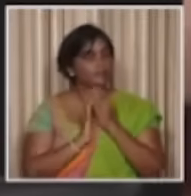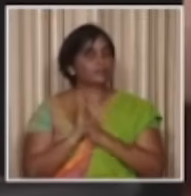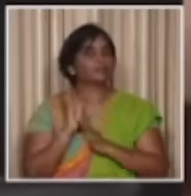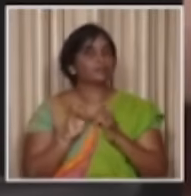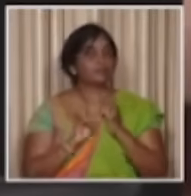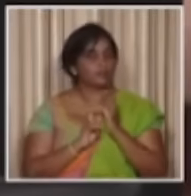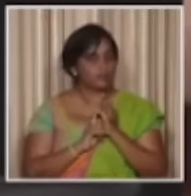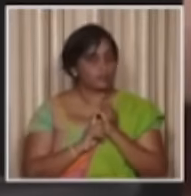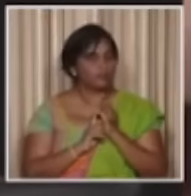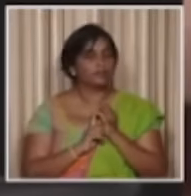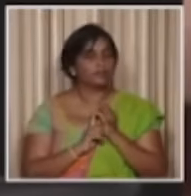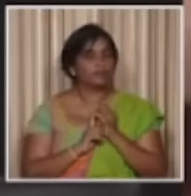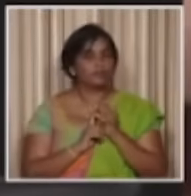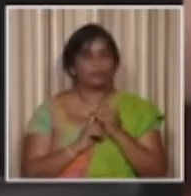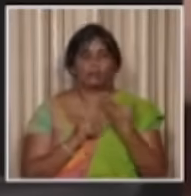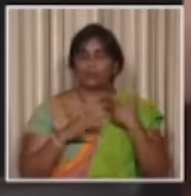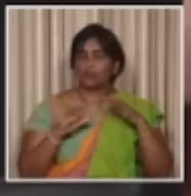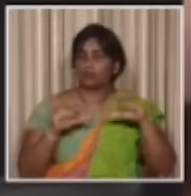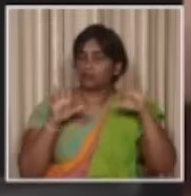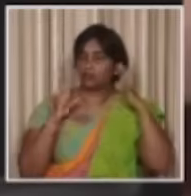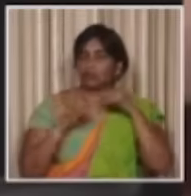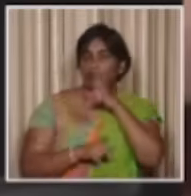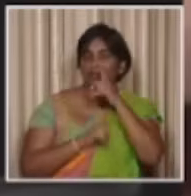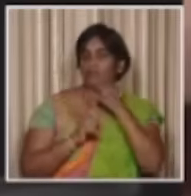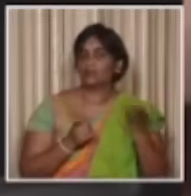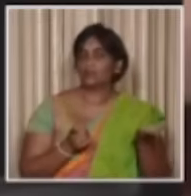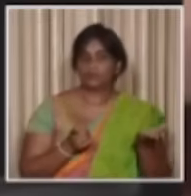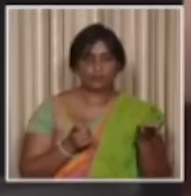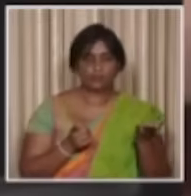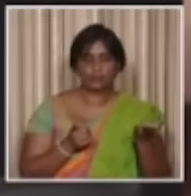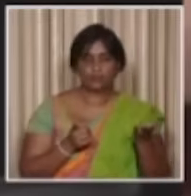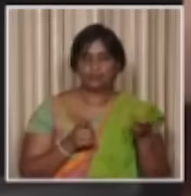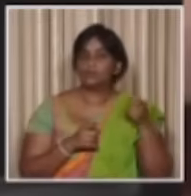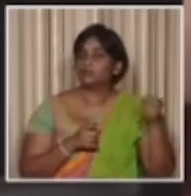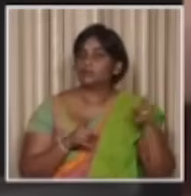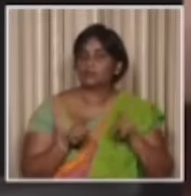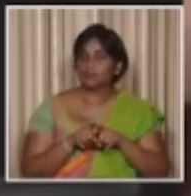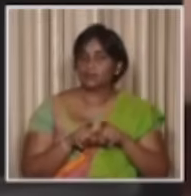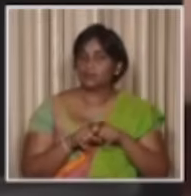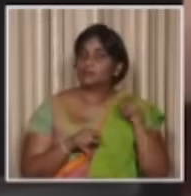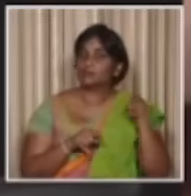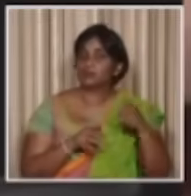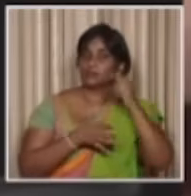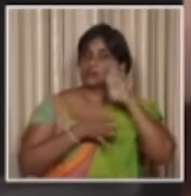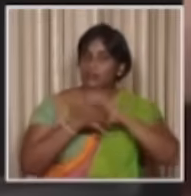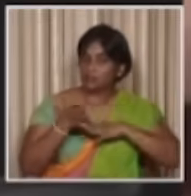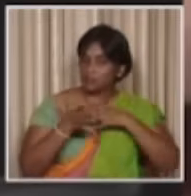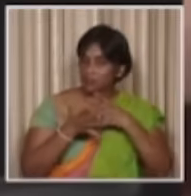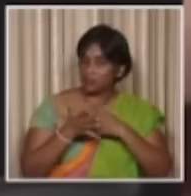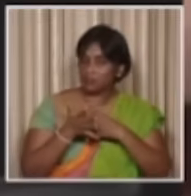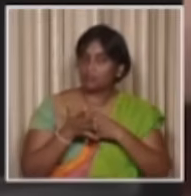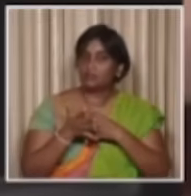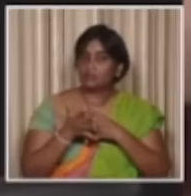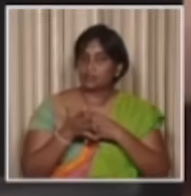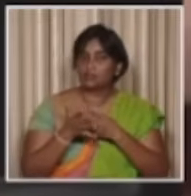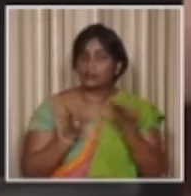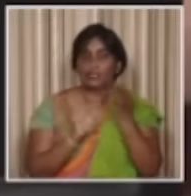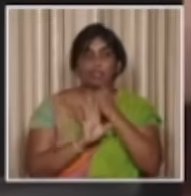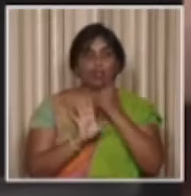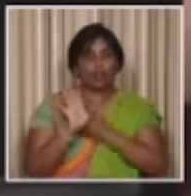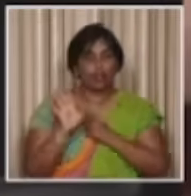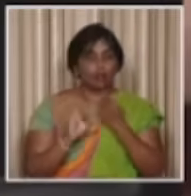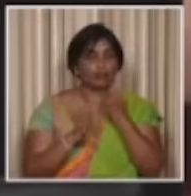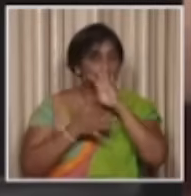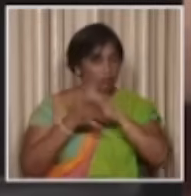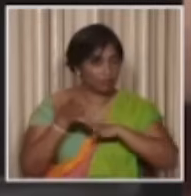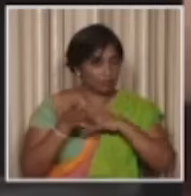නුඹ මන්ත්‍රීතුමනි හතර බීරි ඩීල් දේශපාලන කතාවක්. ඒ කියන්නේ මේ අයවැය ගිය අවුරුද්දක අයවැය